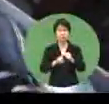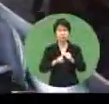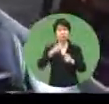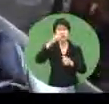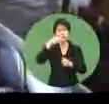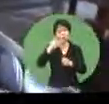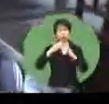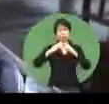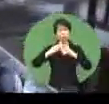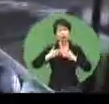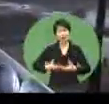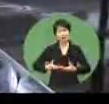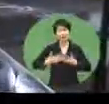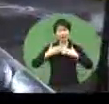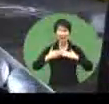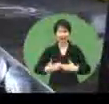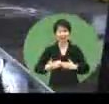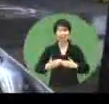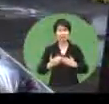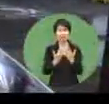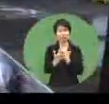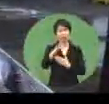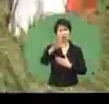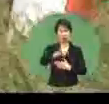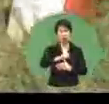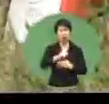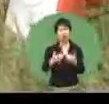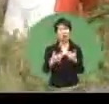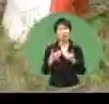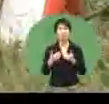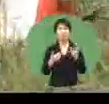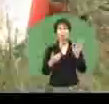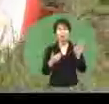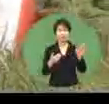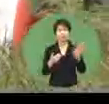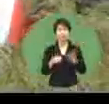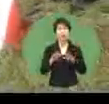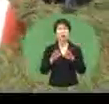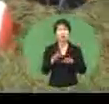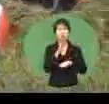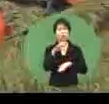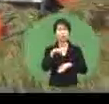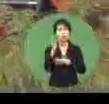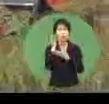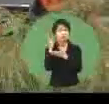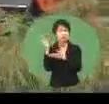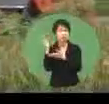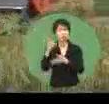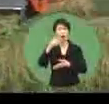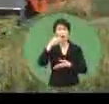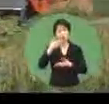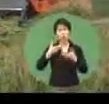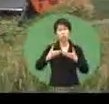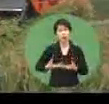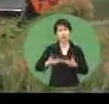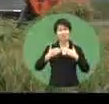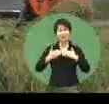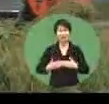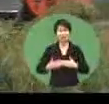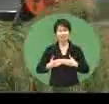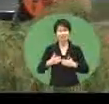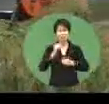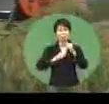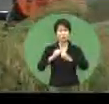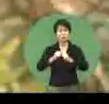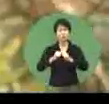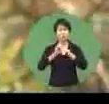食の安全安心の確保が必要です。今日の現場に聞こうは、食の安全安心の取